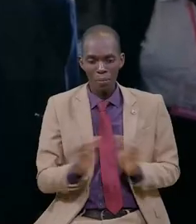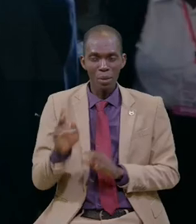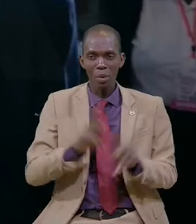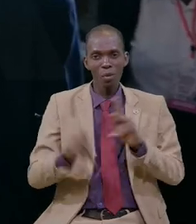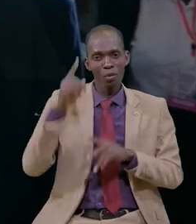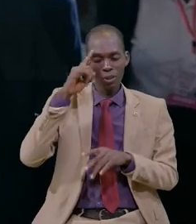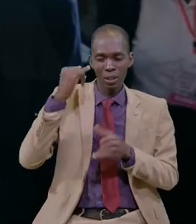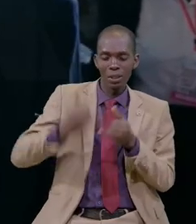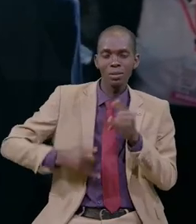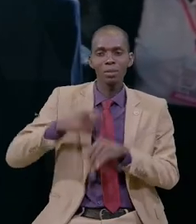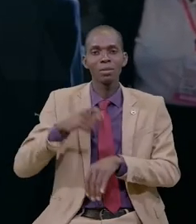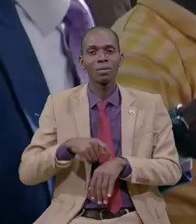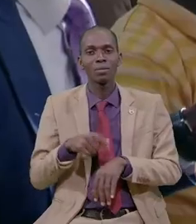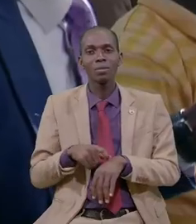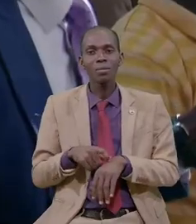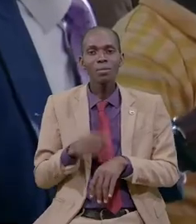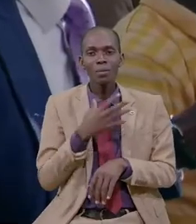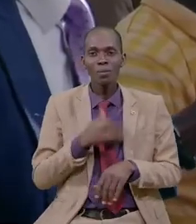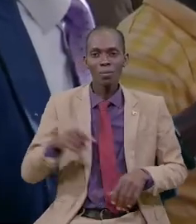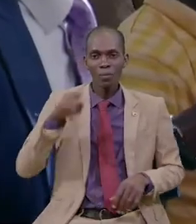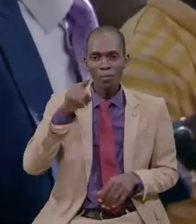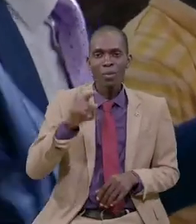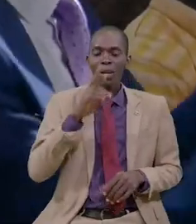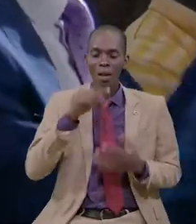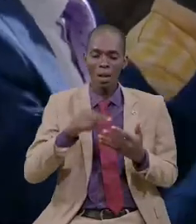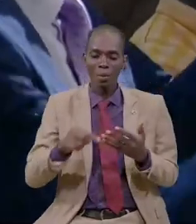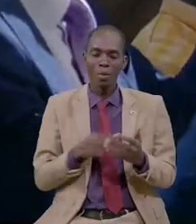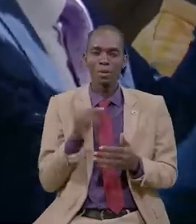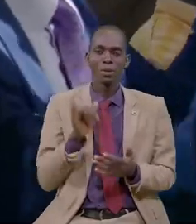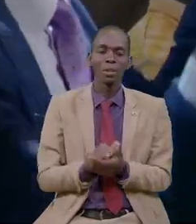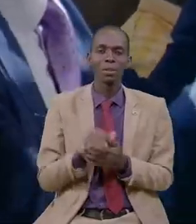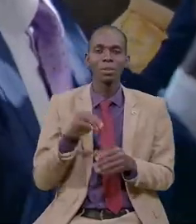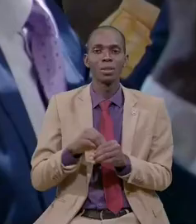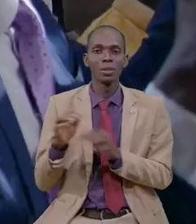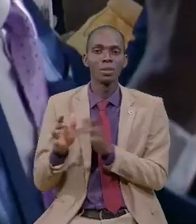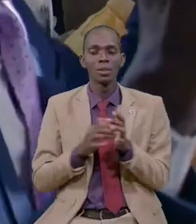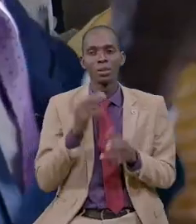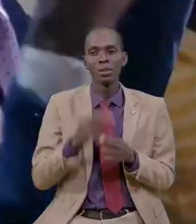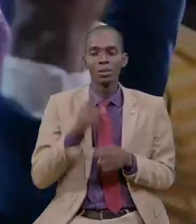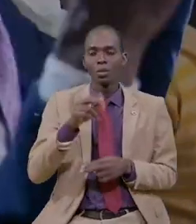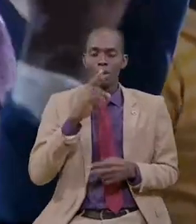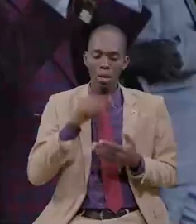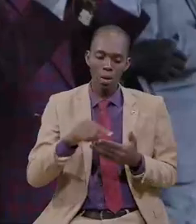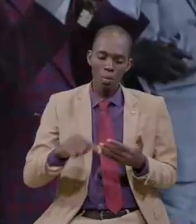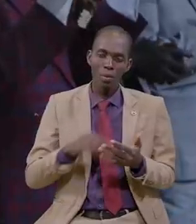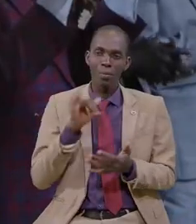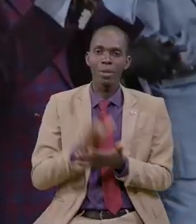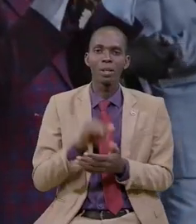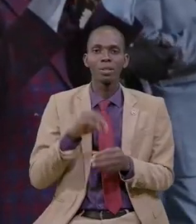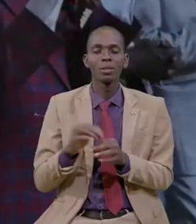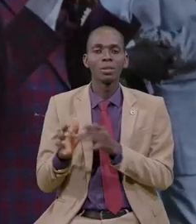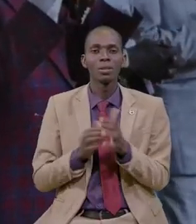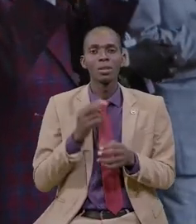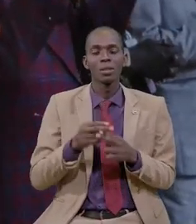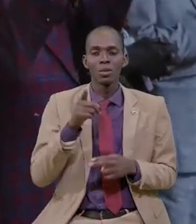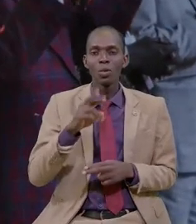la moisson de la fin des temps. Et tu fais partie d'eux. Tu fais partie d'eux. Tu